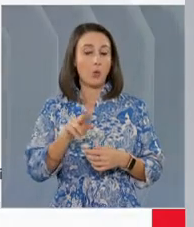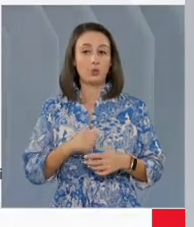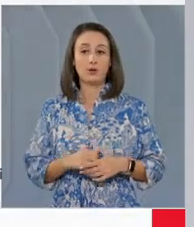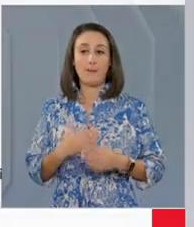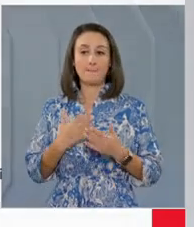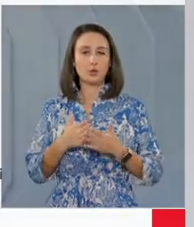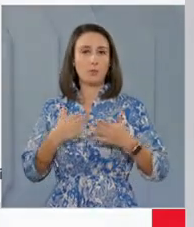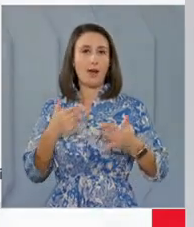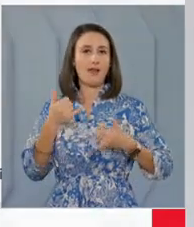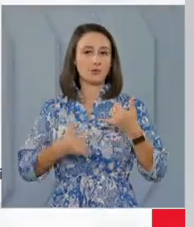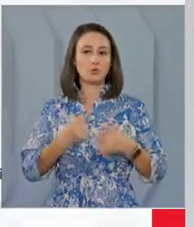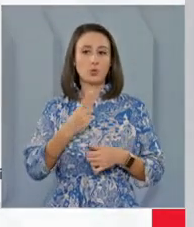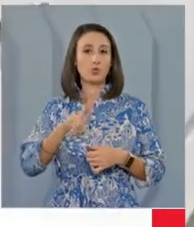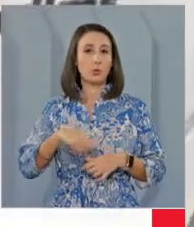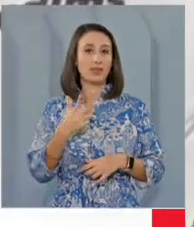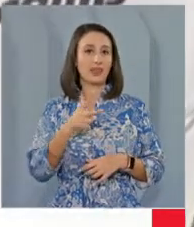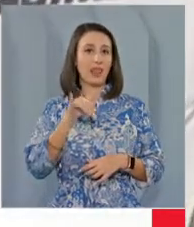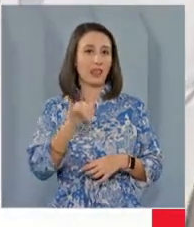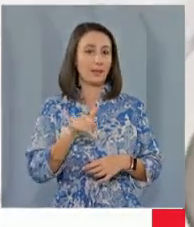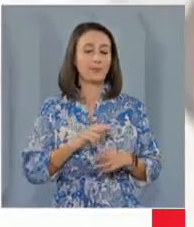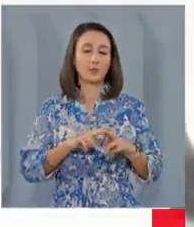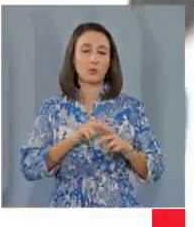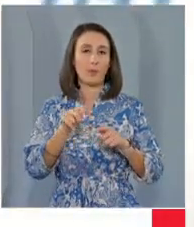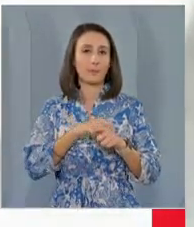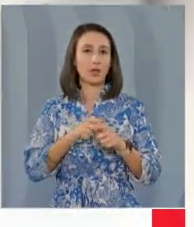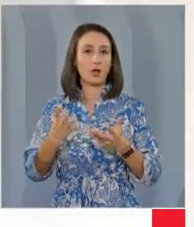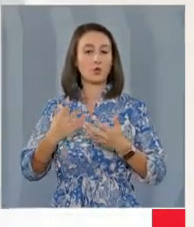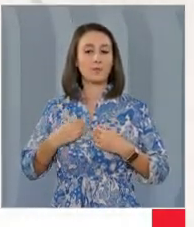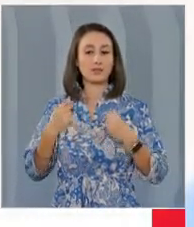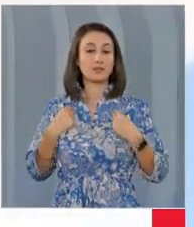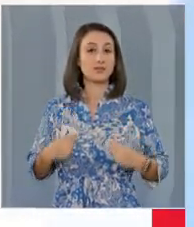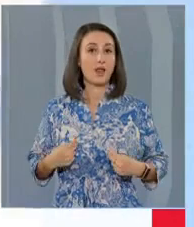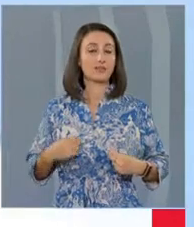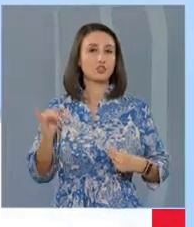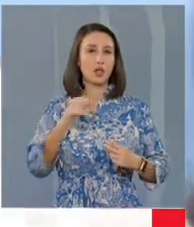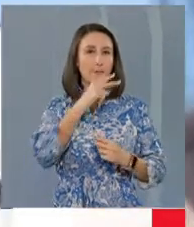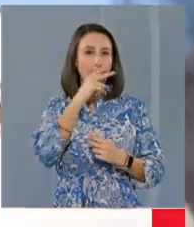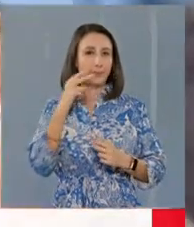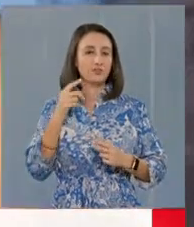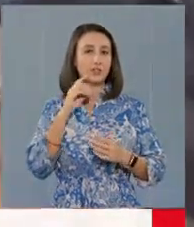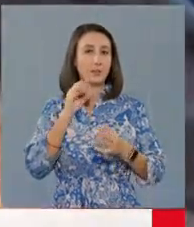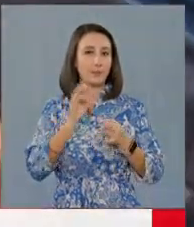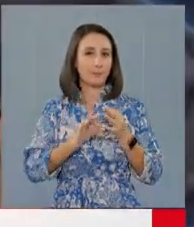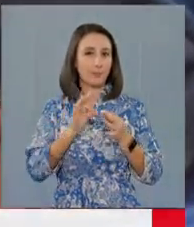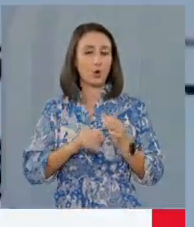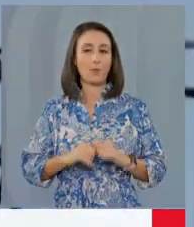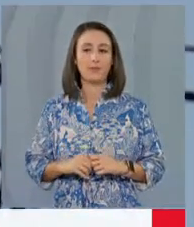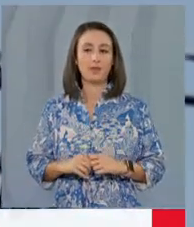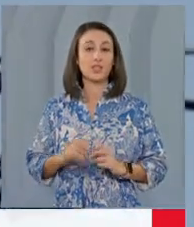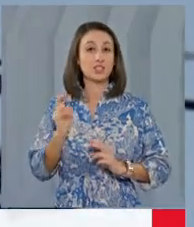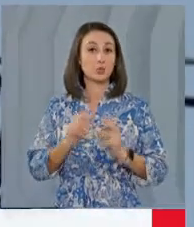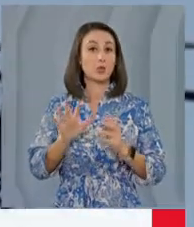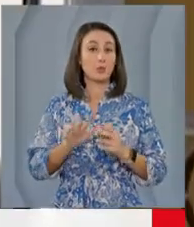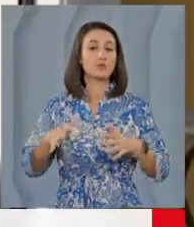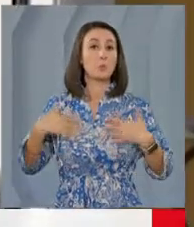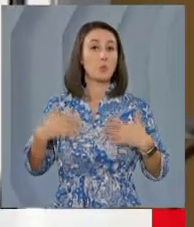pentru marea industrie de 1,3 lei. Potrivit amendamentelor adoptate de Senat, printre beneficiarii din mediul economic și din instituțiile publice care